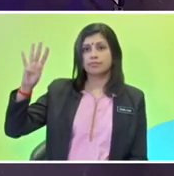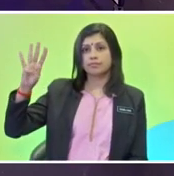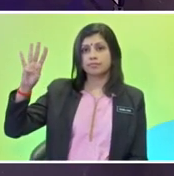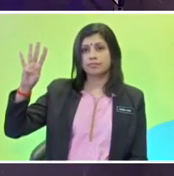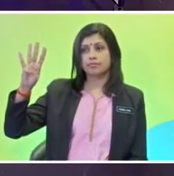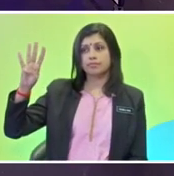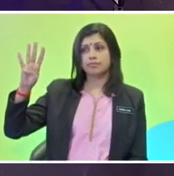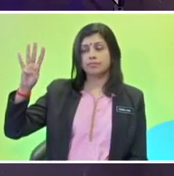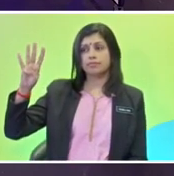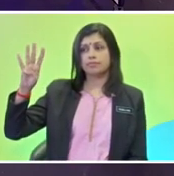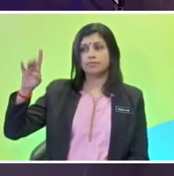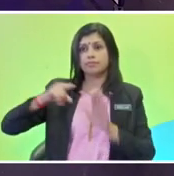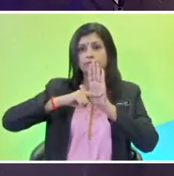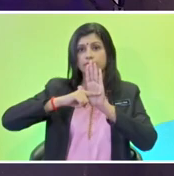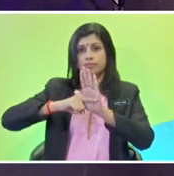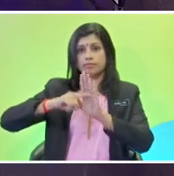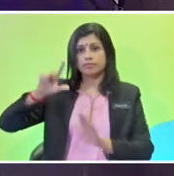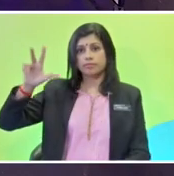1074. Wah, angka yang besar. Tolak